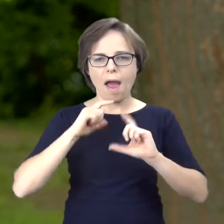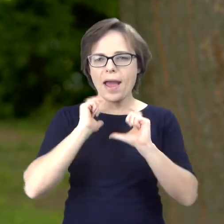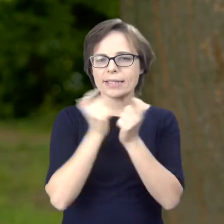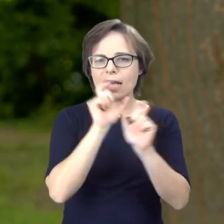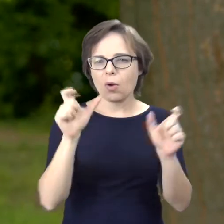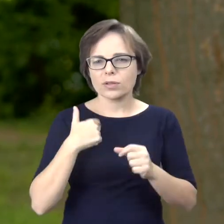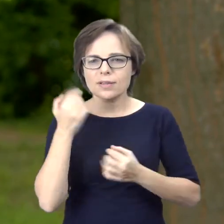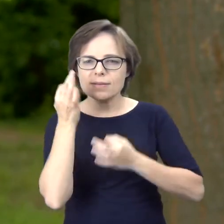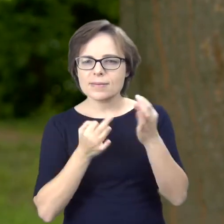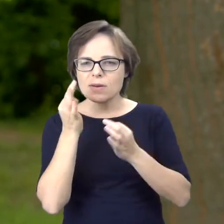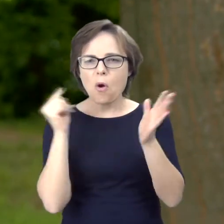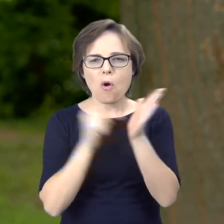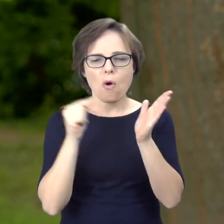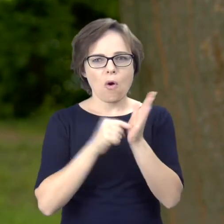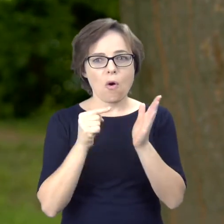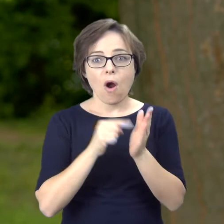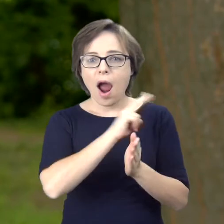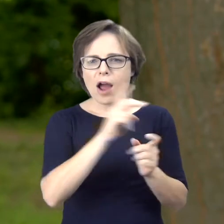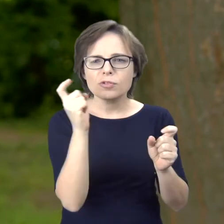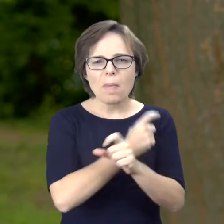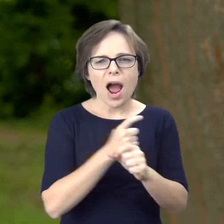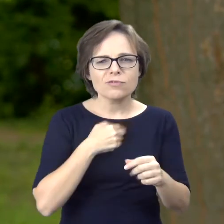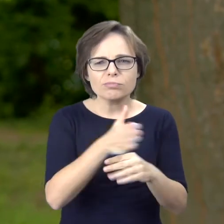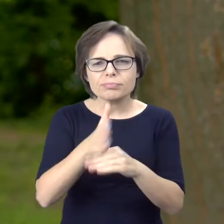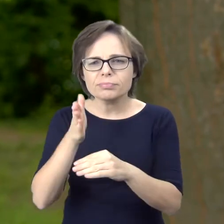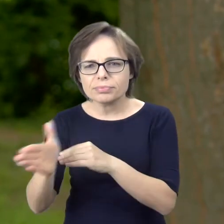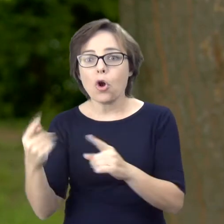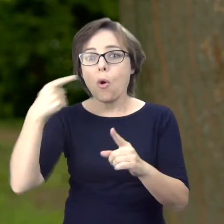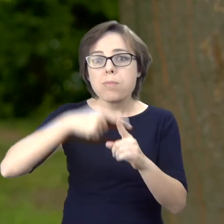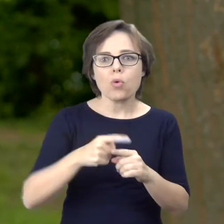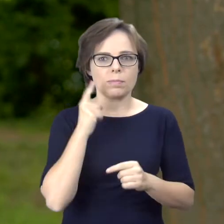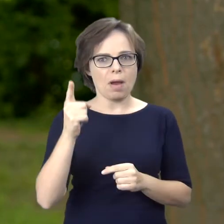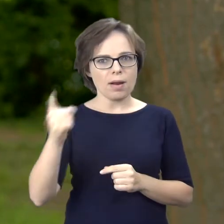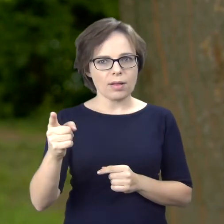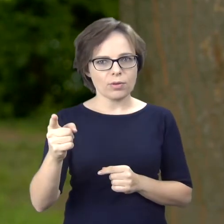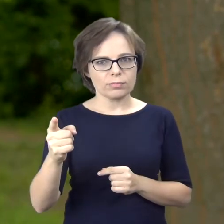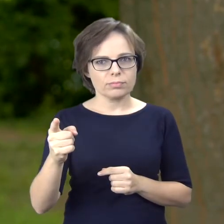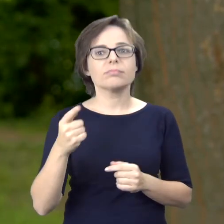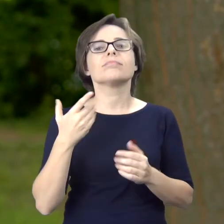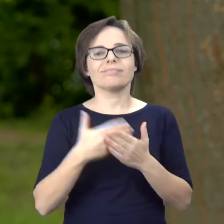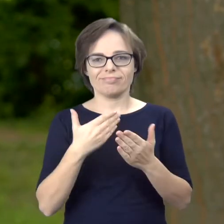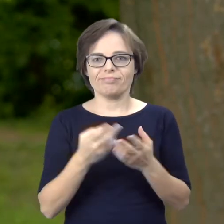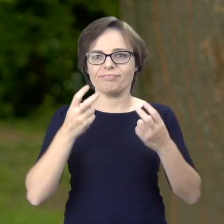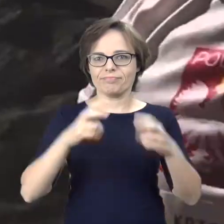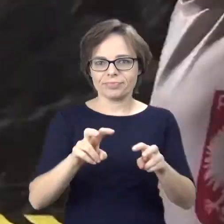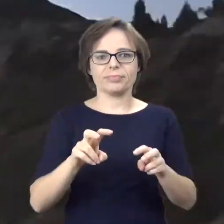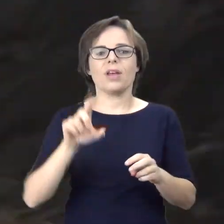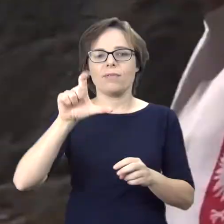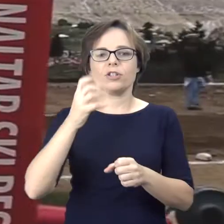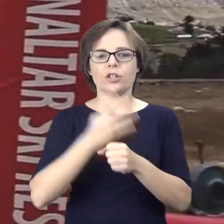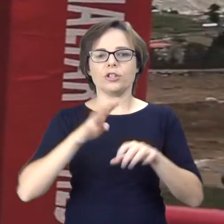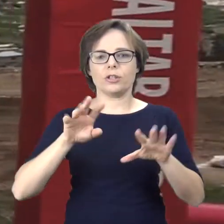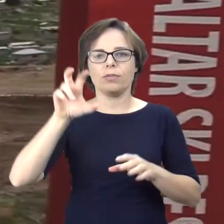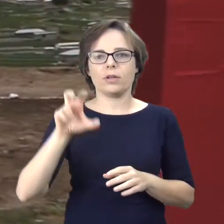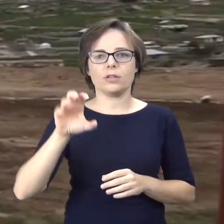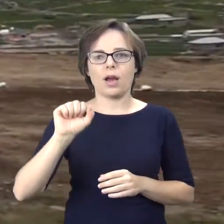cały czas. Pojechać do każdego kraju i to jeszcze w wersji poszerzonej i jeszcze powiedz tam maraton. I nagle powstało 249 Challenge.